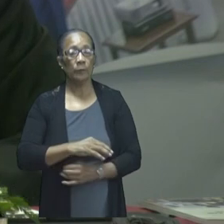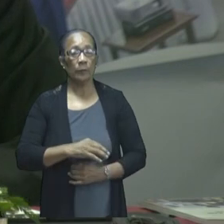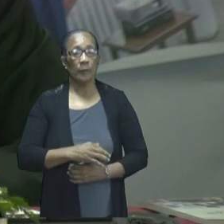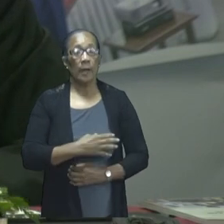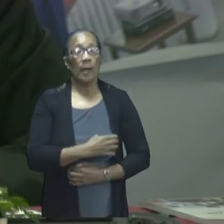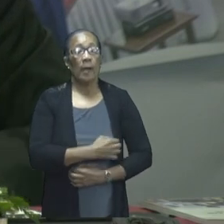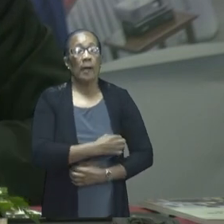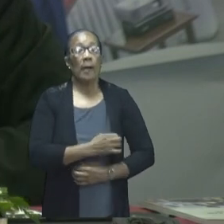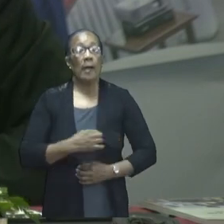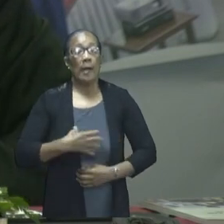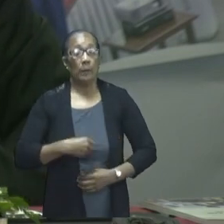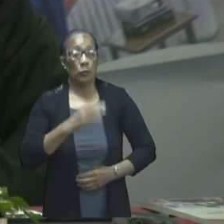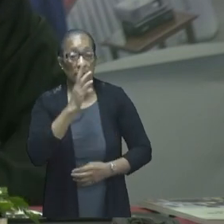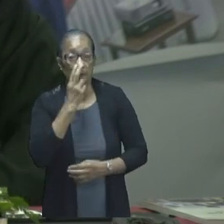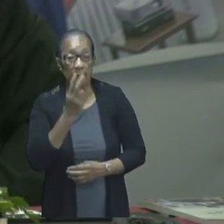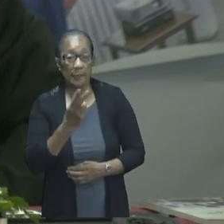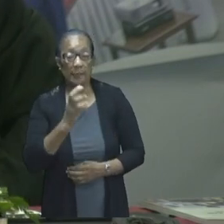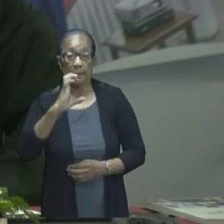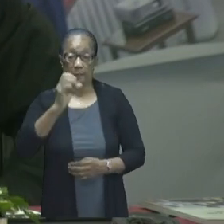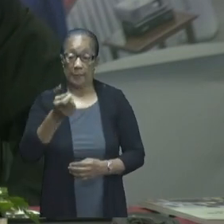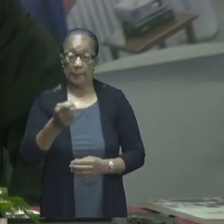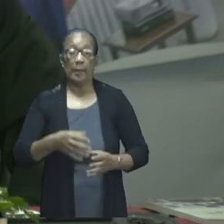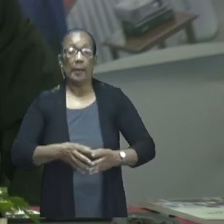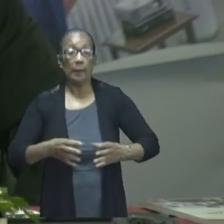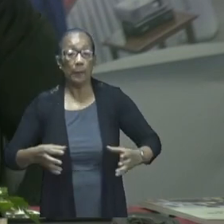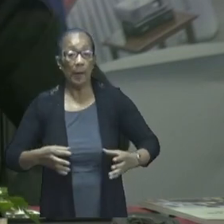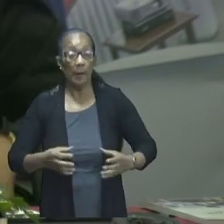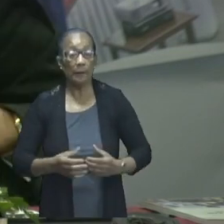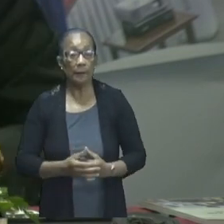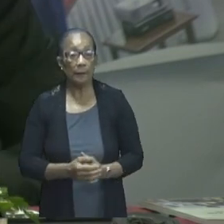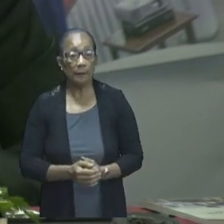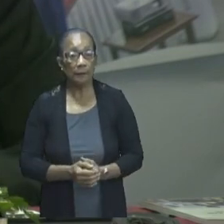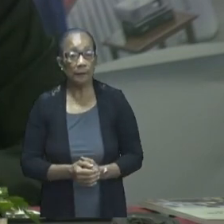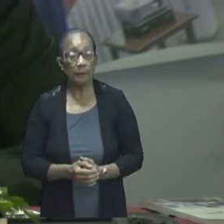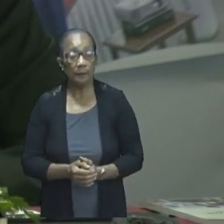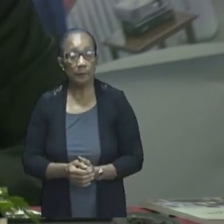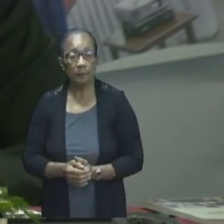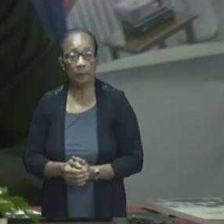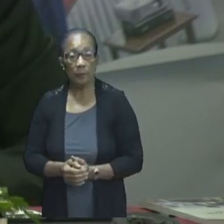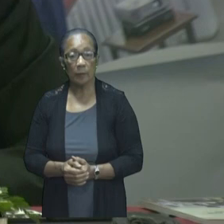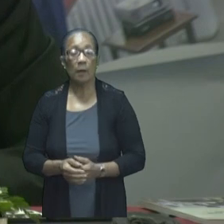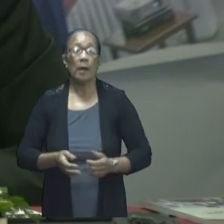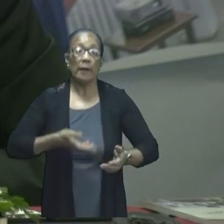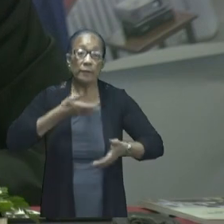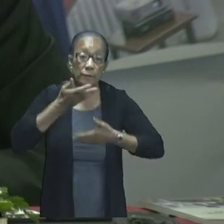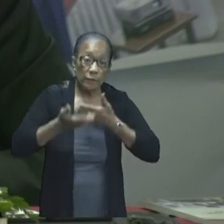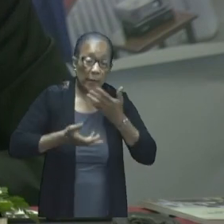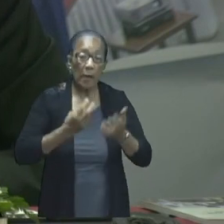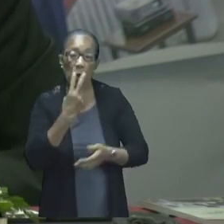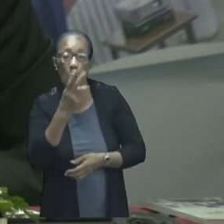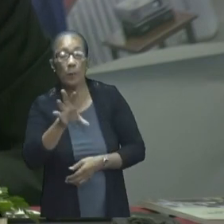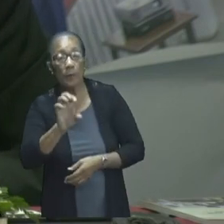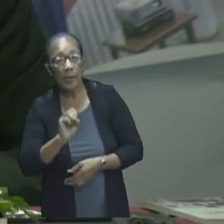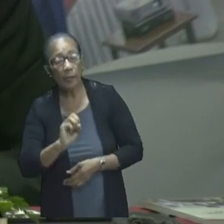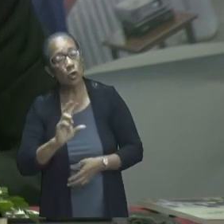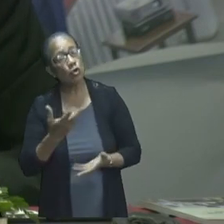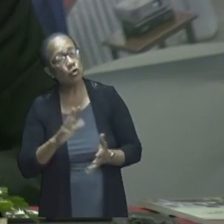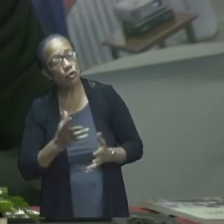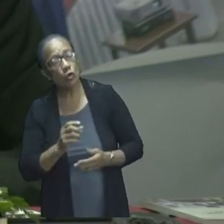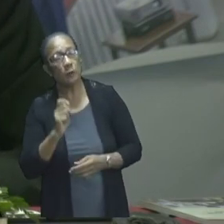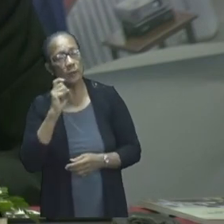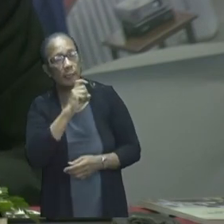we hebben gezien namelijk dat de centrale bank en dat was onder even aantal van vooravond opmerkingen soms kritiek